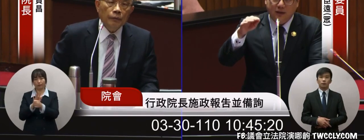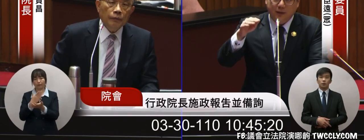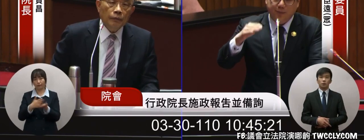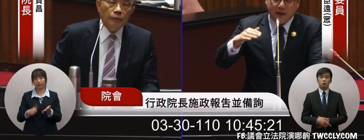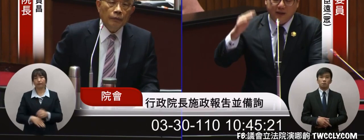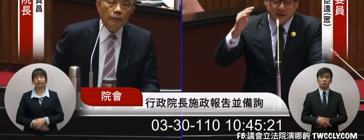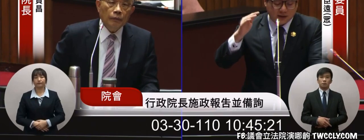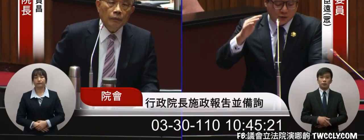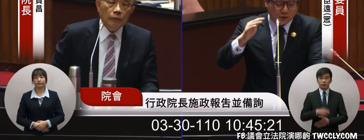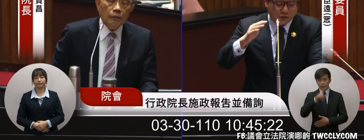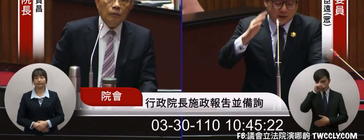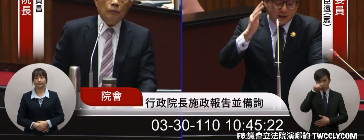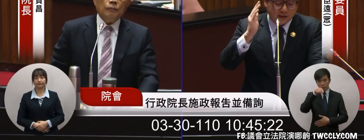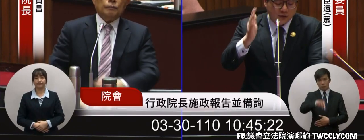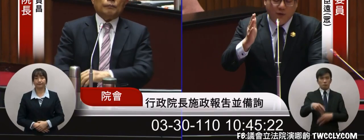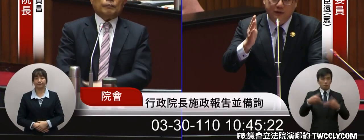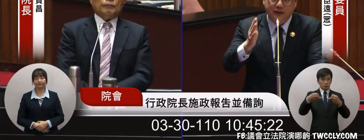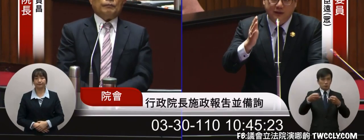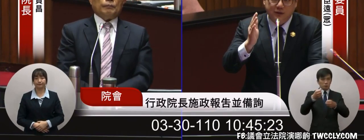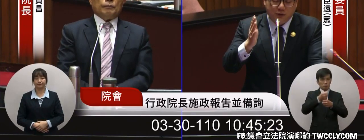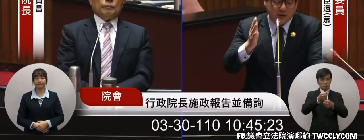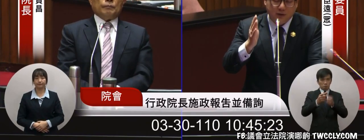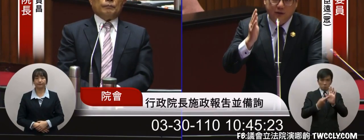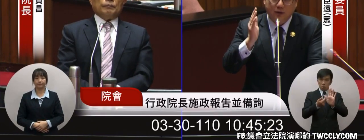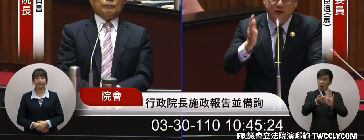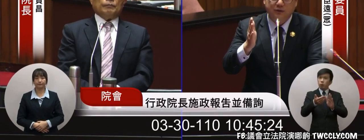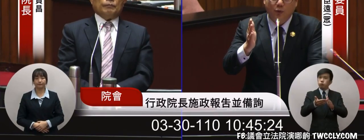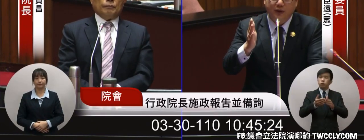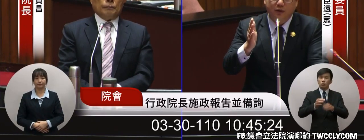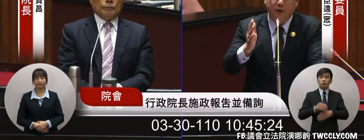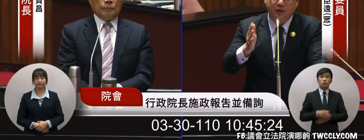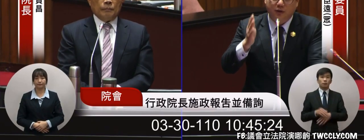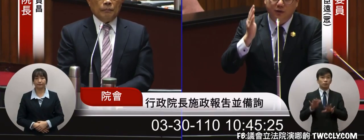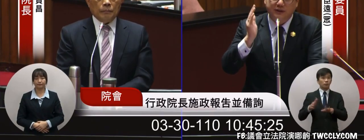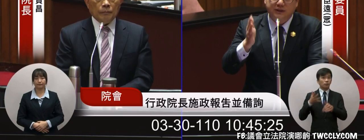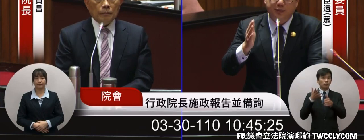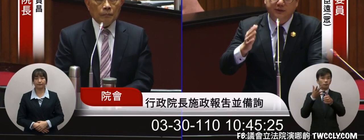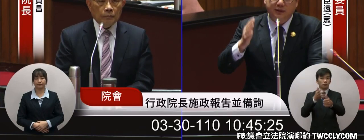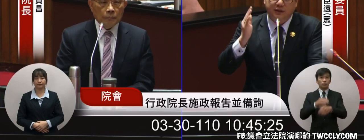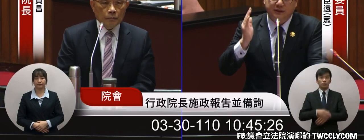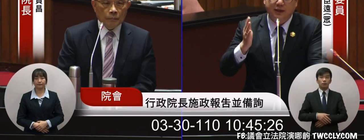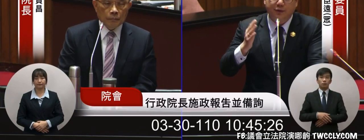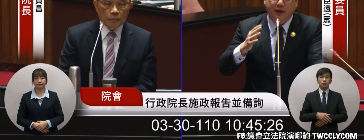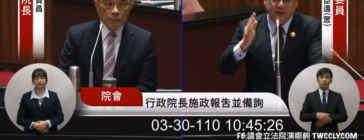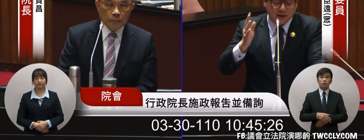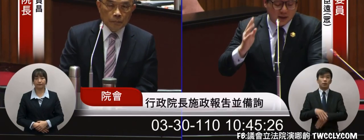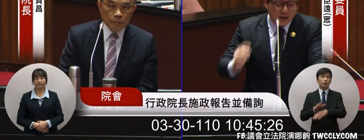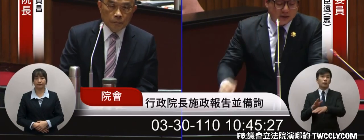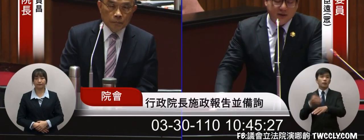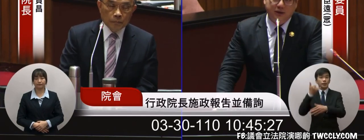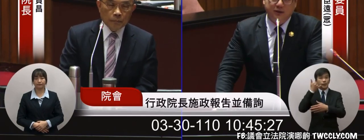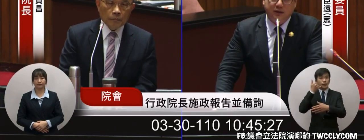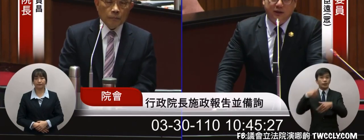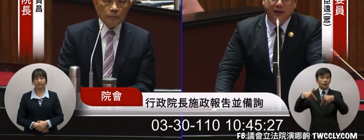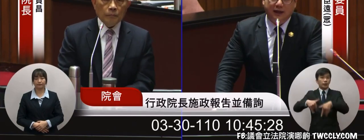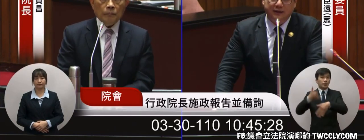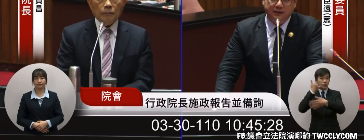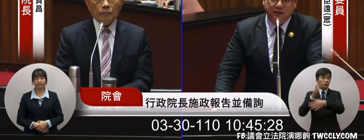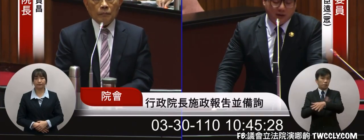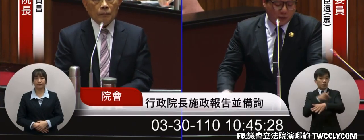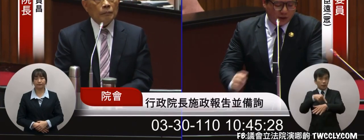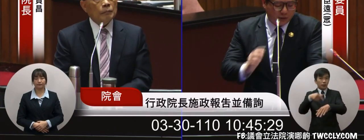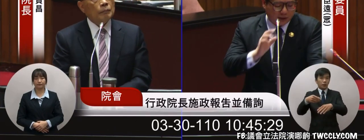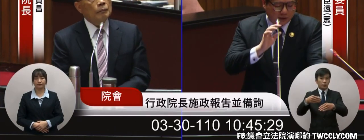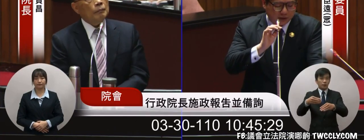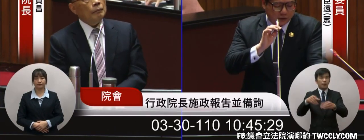要把那個把那個績效做出來所以我現在具體問一個問題因為西濱這個月來真的事情這個